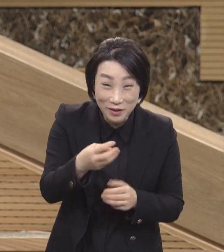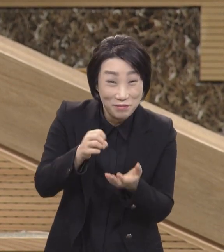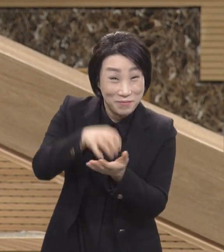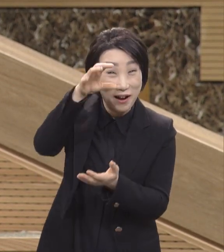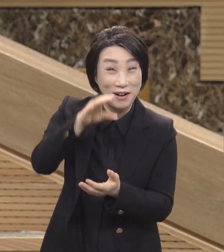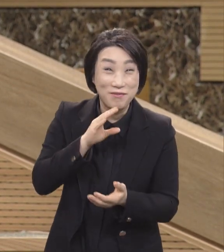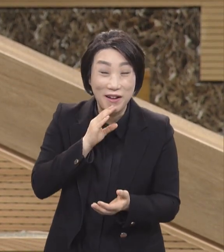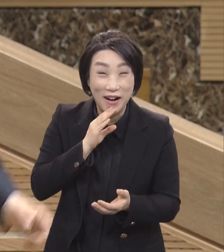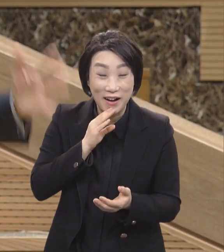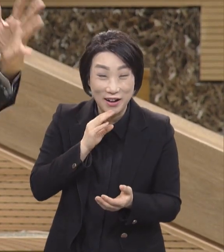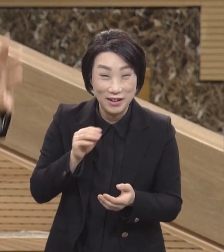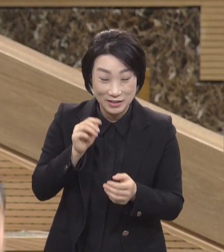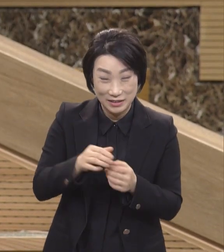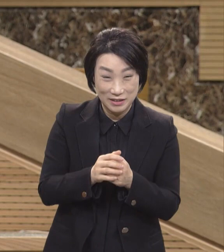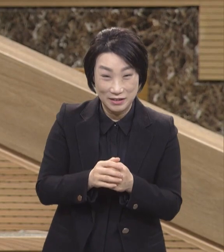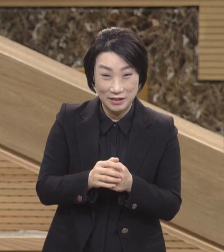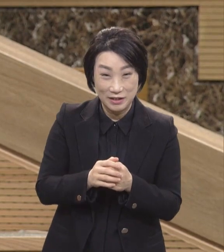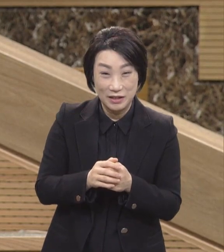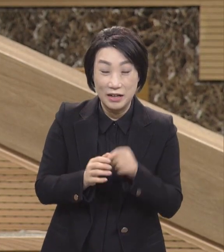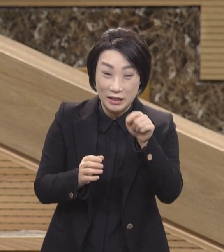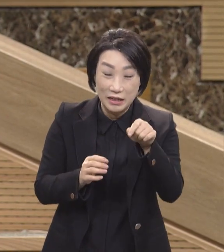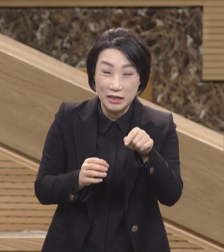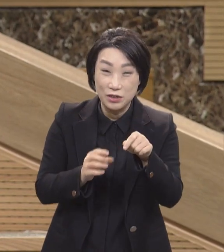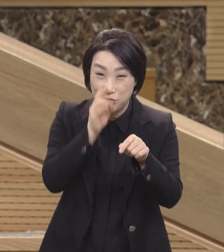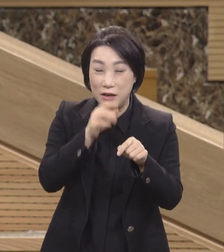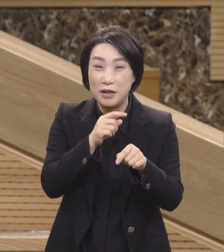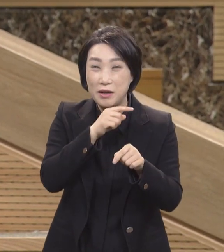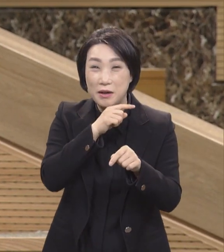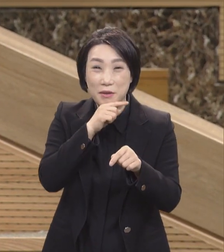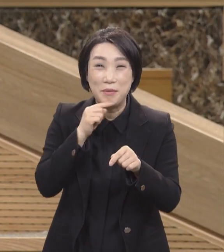빵이 있대. 케이크 그런 빵.